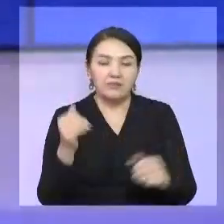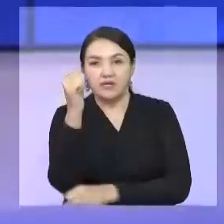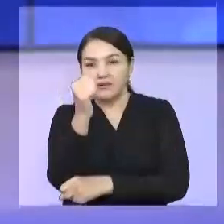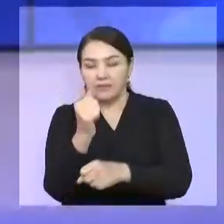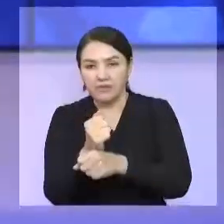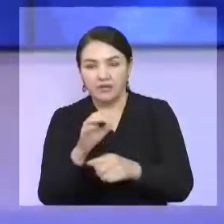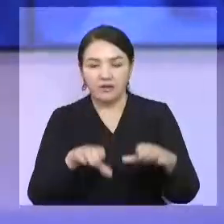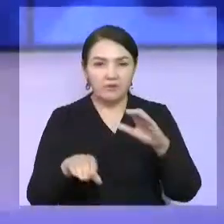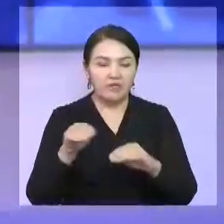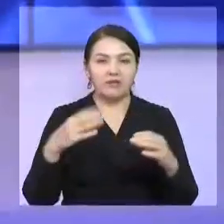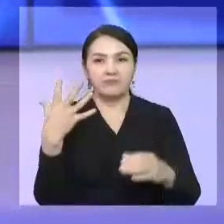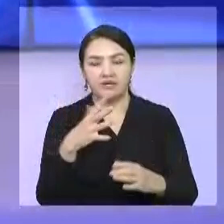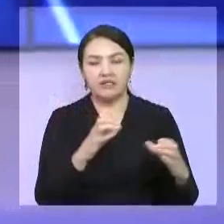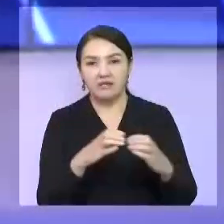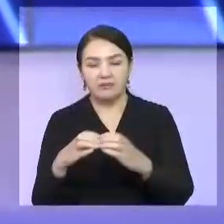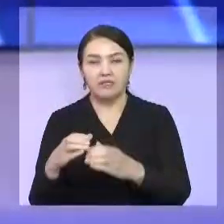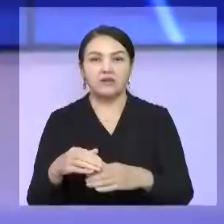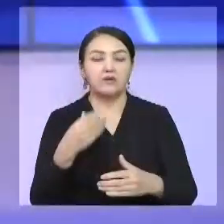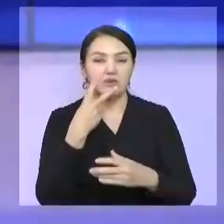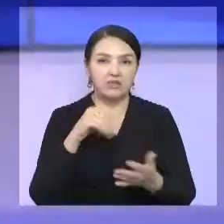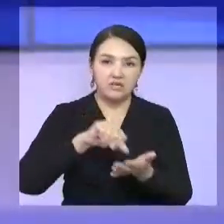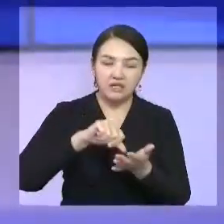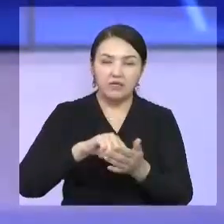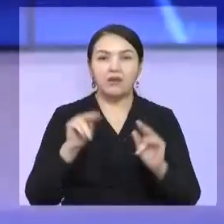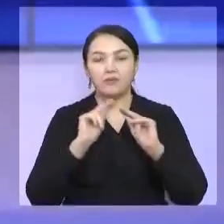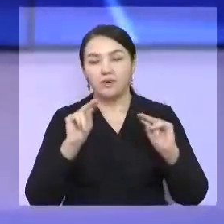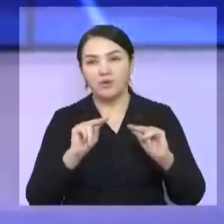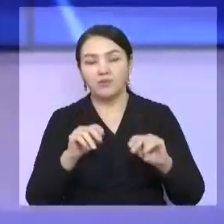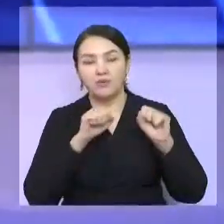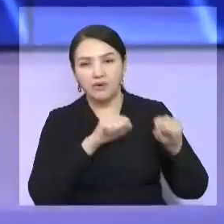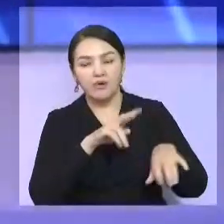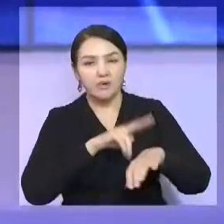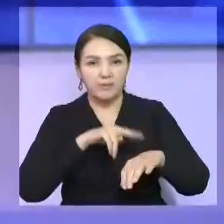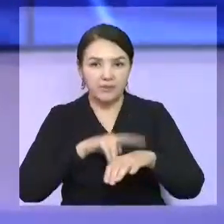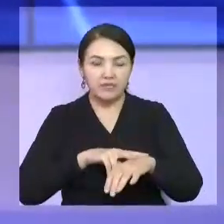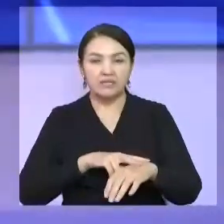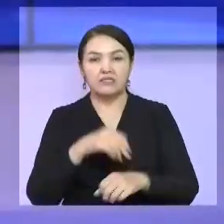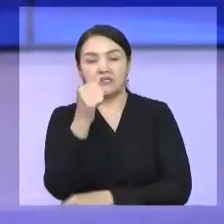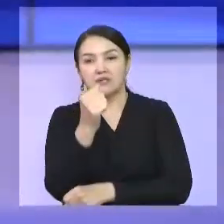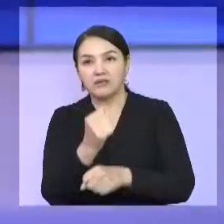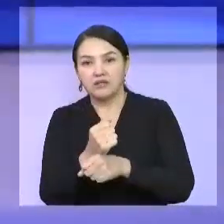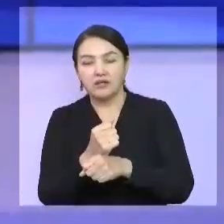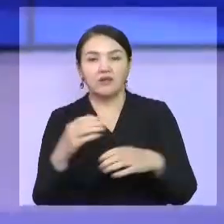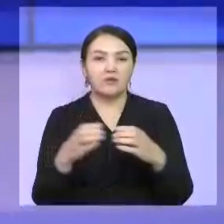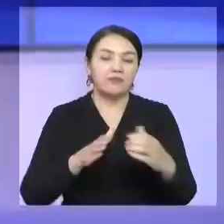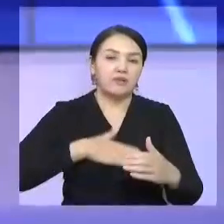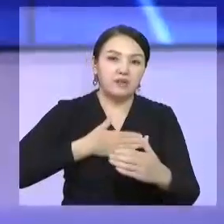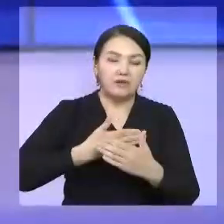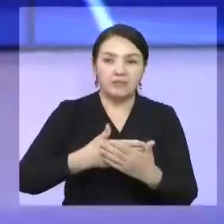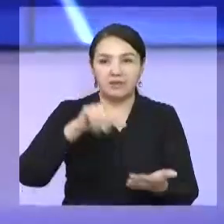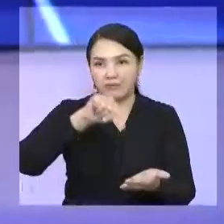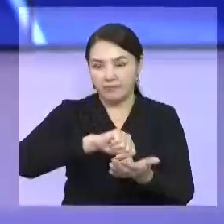қызметкерлерінен құралған 5 команда өнер көрсетті. Арасында мұғалімдер, құқық қорғау органдарының қызметкерлері мен қоғам белсенділері